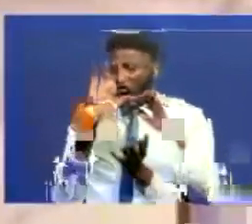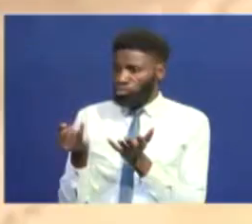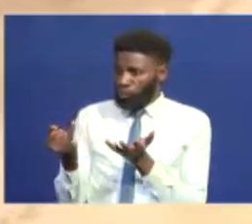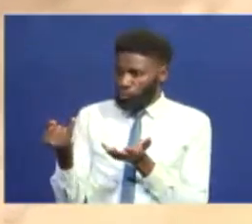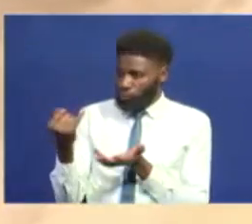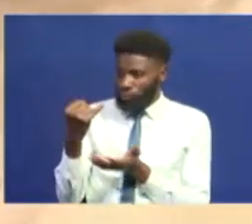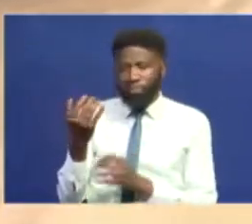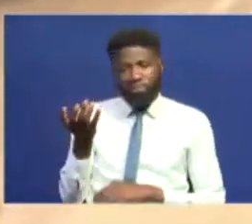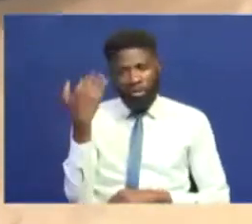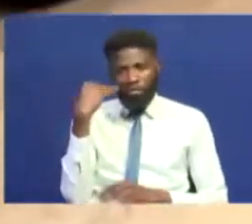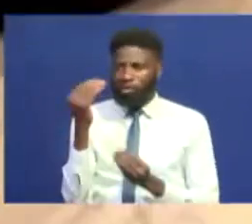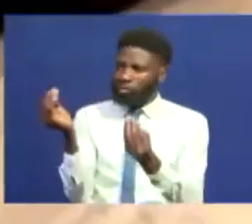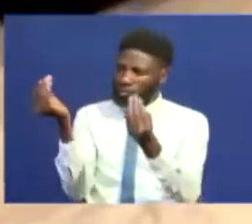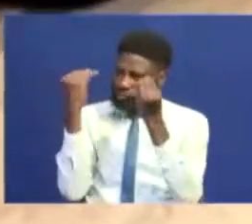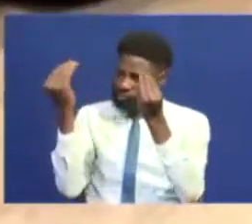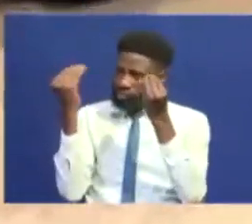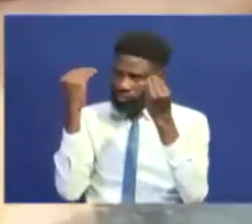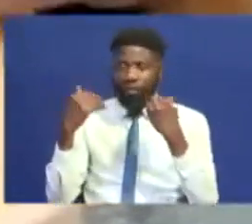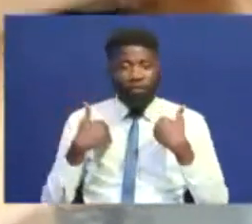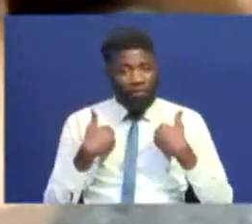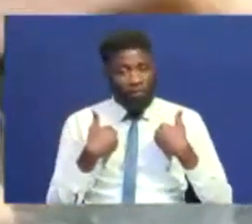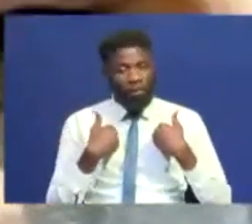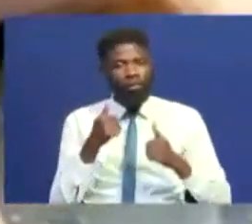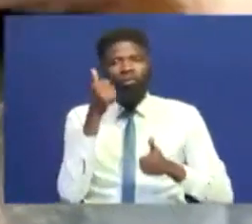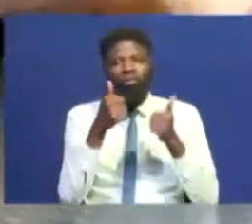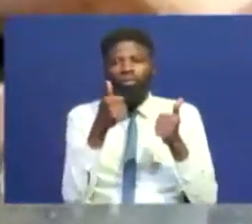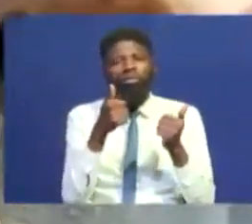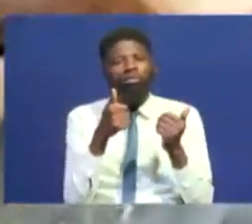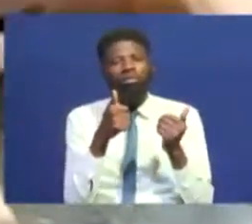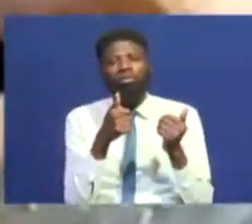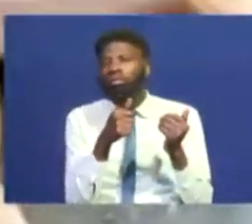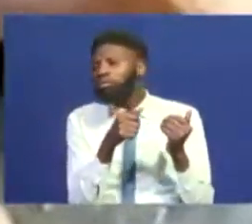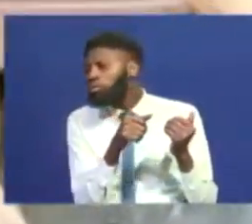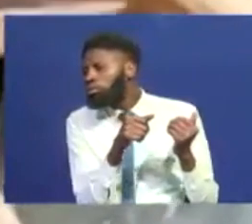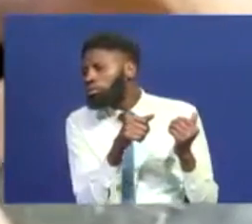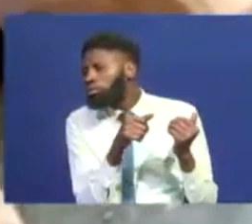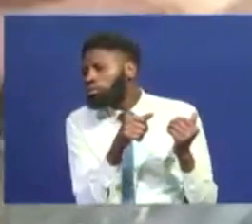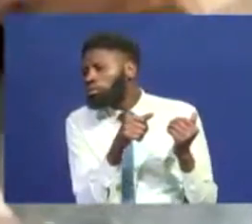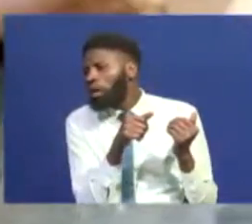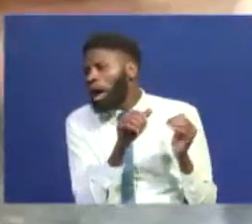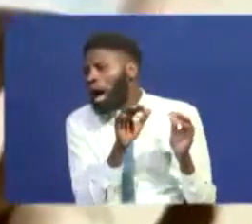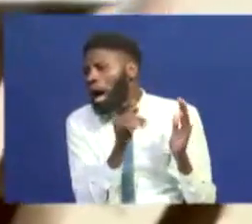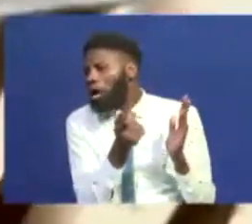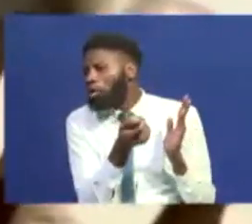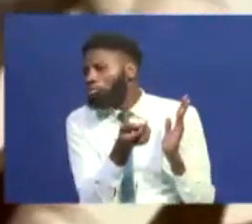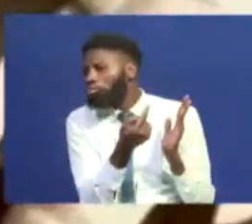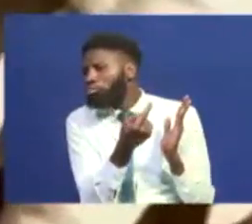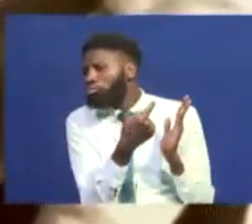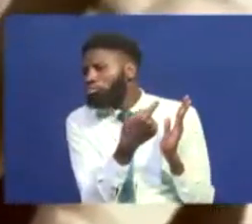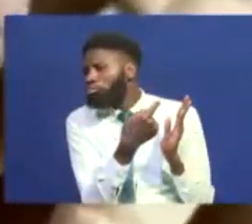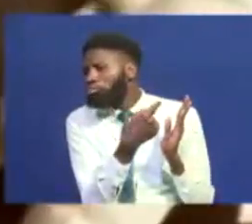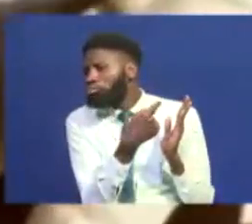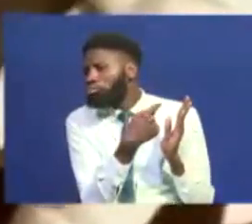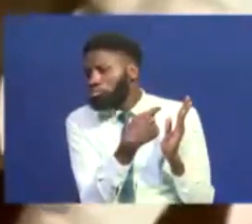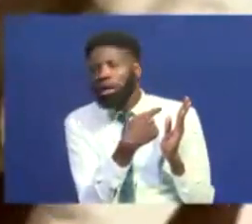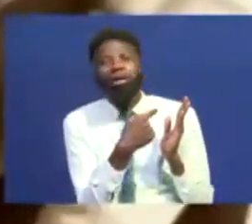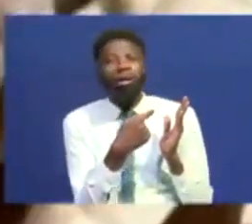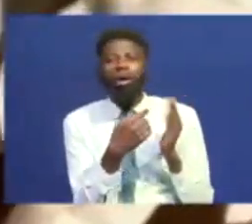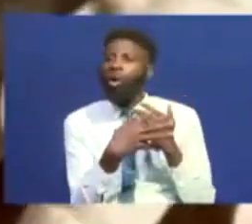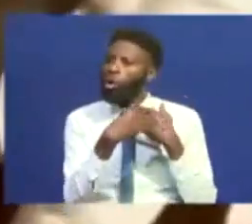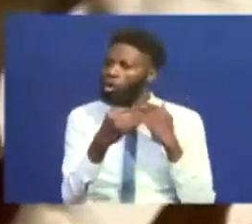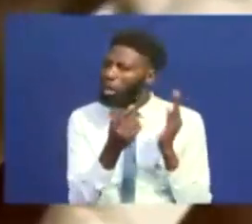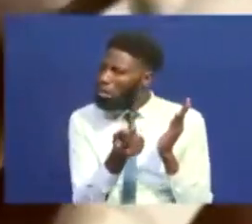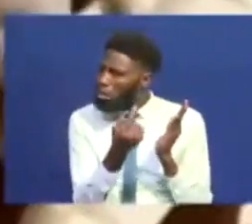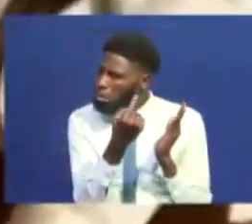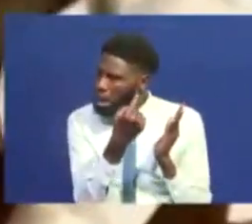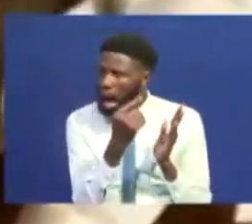Nilifunzwa. Ile kufunzwa ni kuangalia tu mwenzako penye anachora, nakwambia au tuando